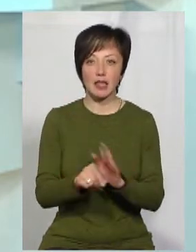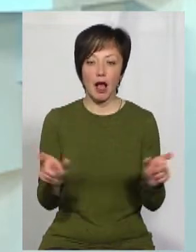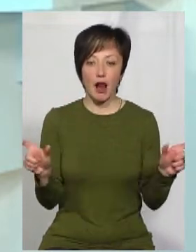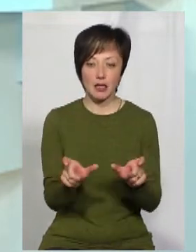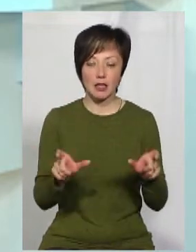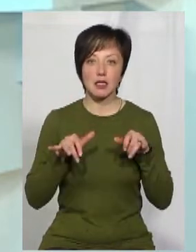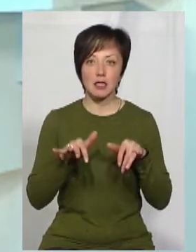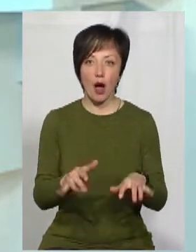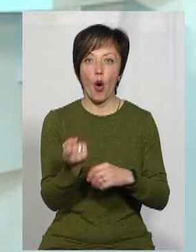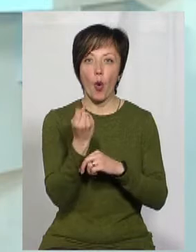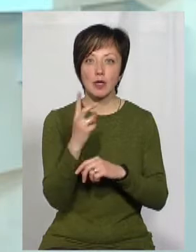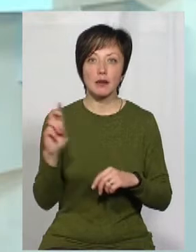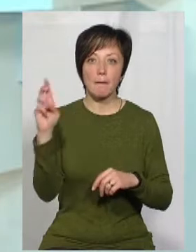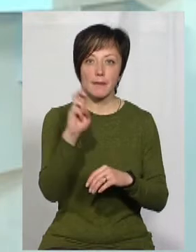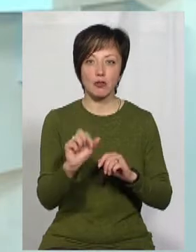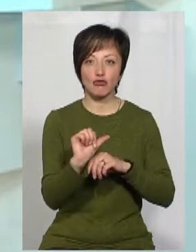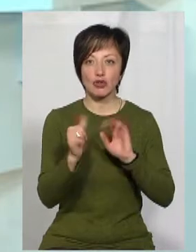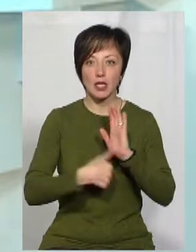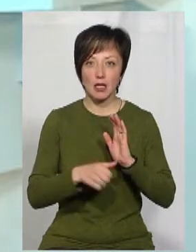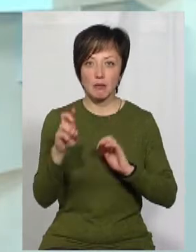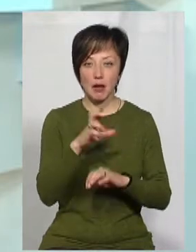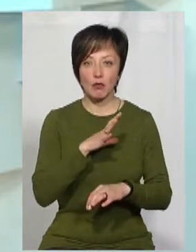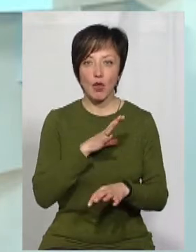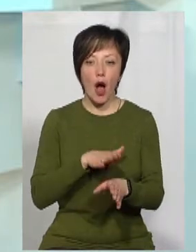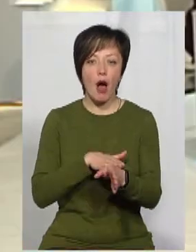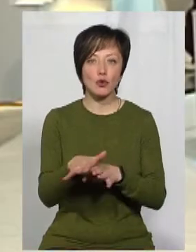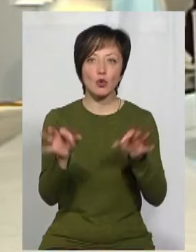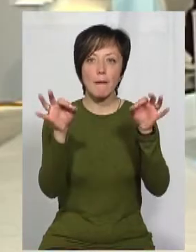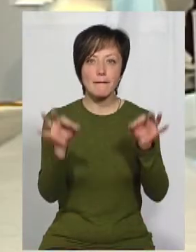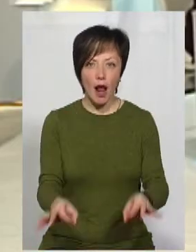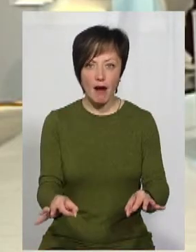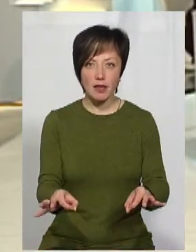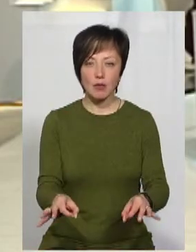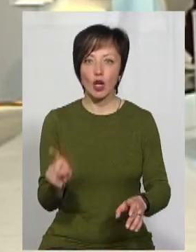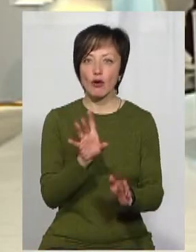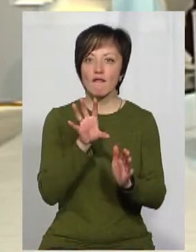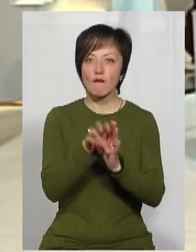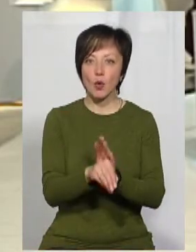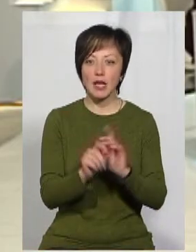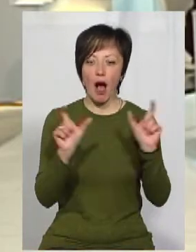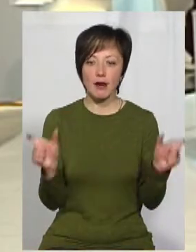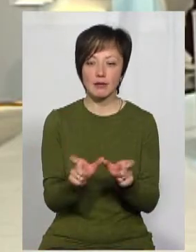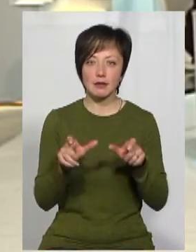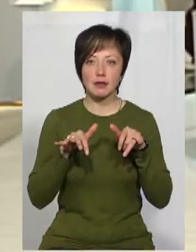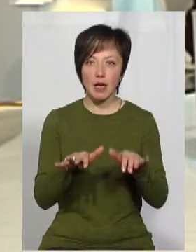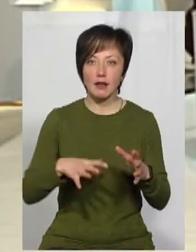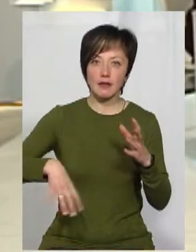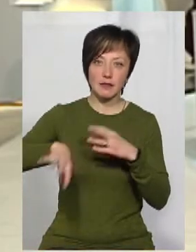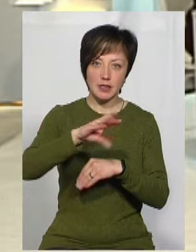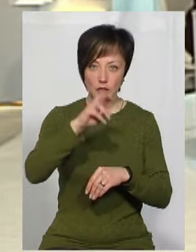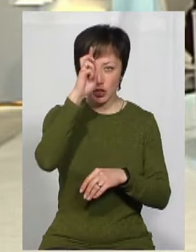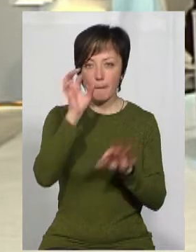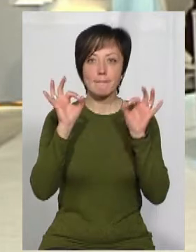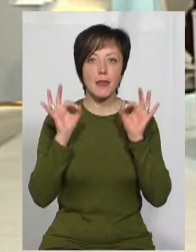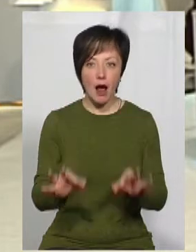карантинних заходів 11 березня, 16 березня було абсолютно правильним. І те, що вводились карантинні заходи в межах цієї держави, так само